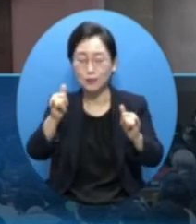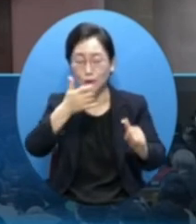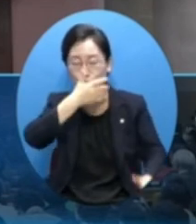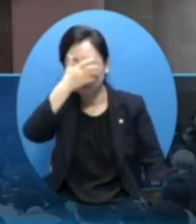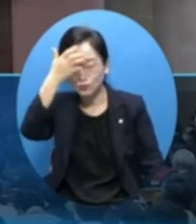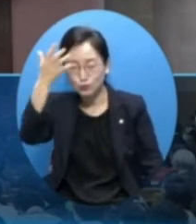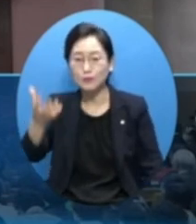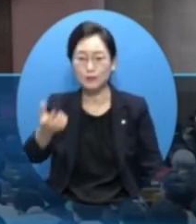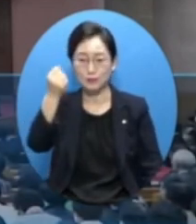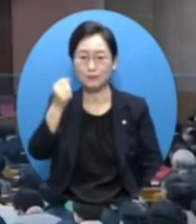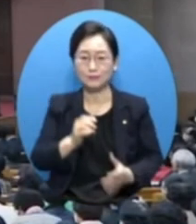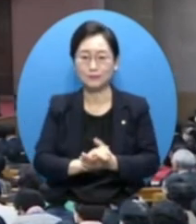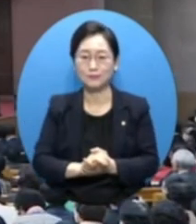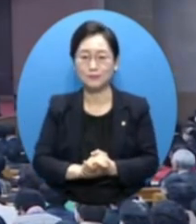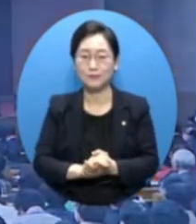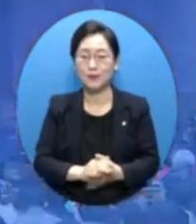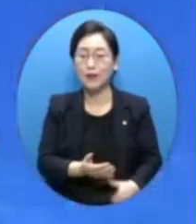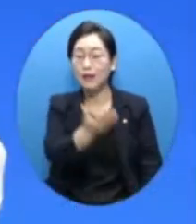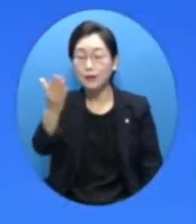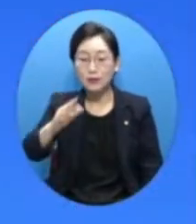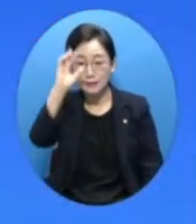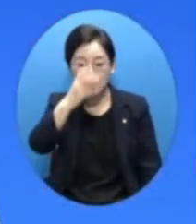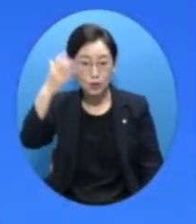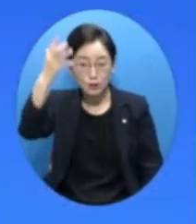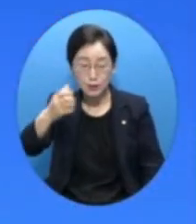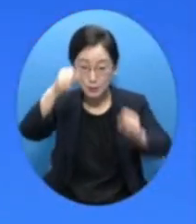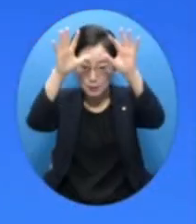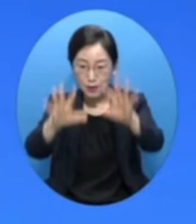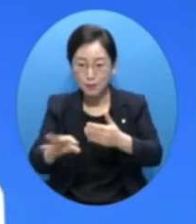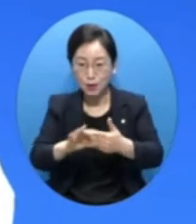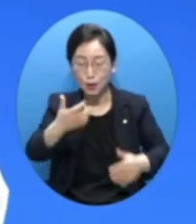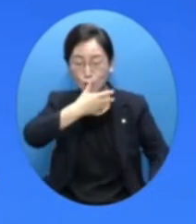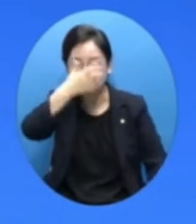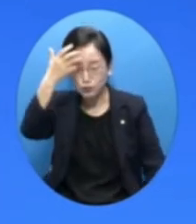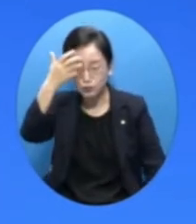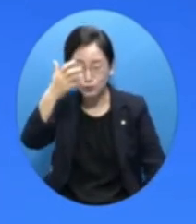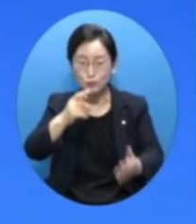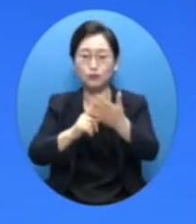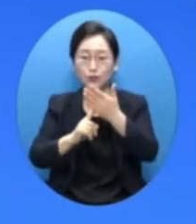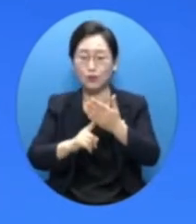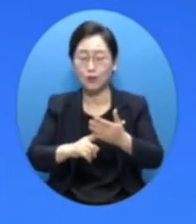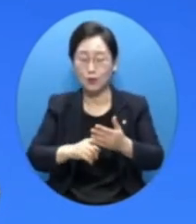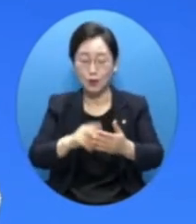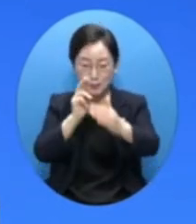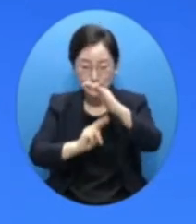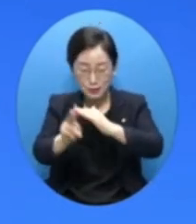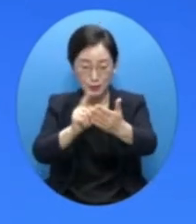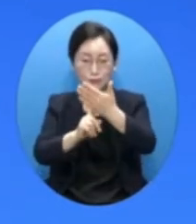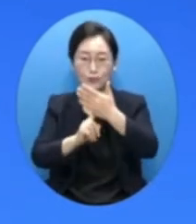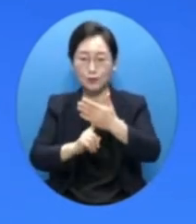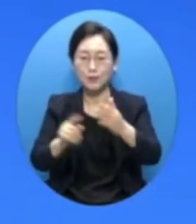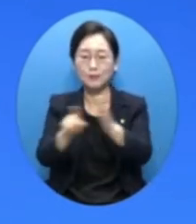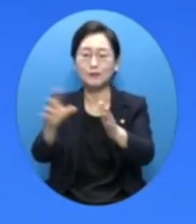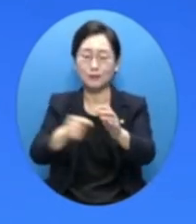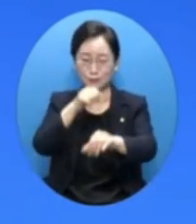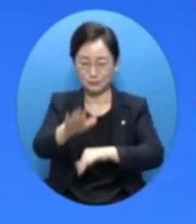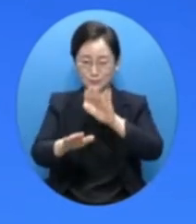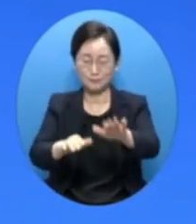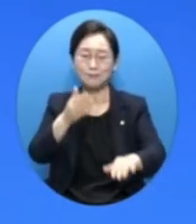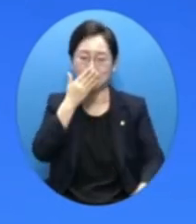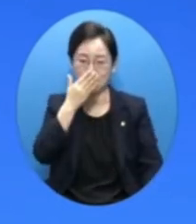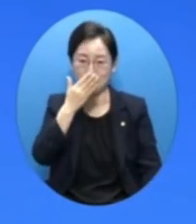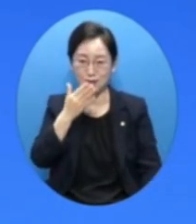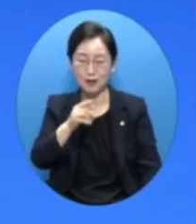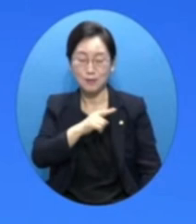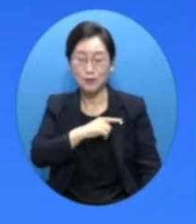꾸리라. 성령이 임하면 우리 모두가 꿈꾸고 우리가 꿈과 비전을 갖고 믿음으로 나아가게 되는 것입니다. 먼저